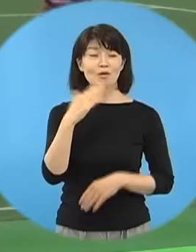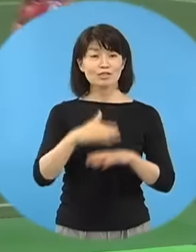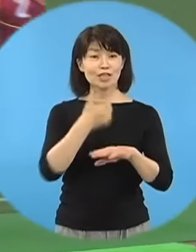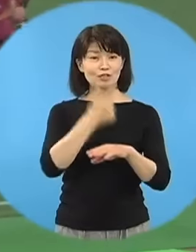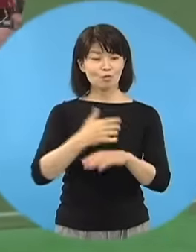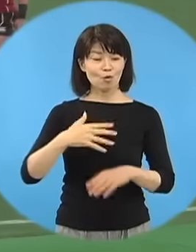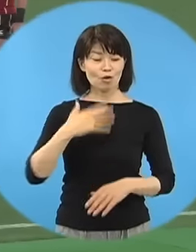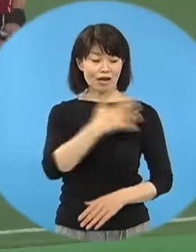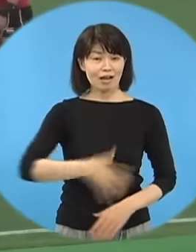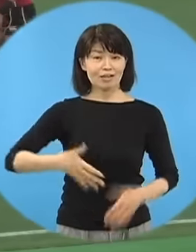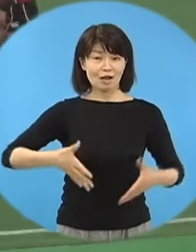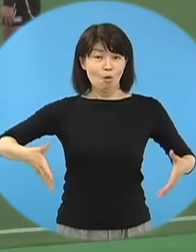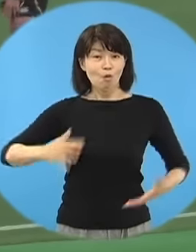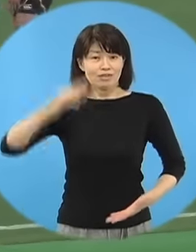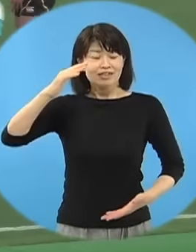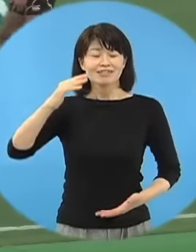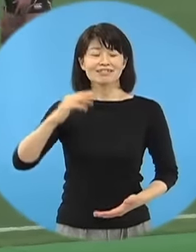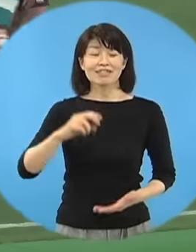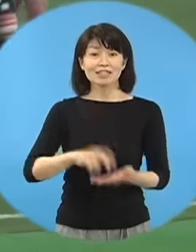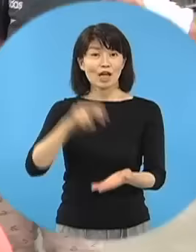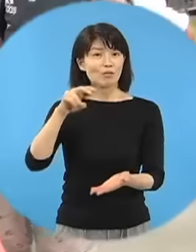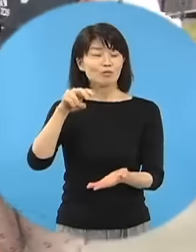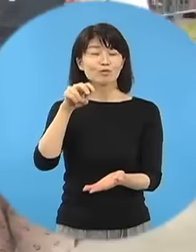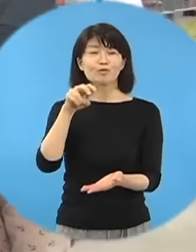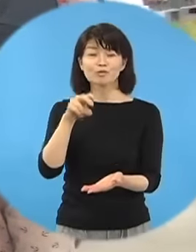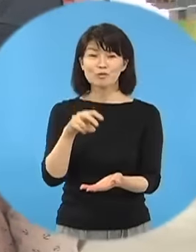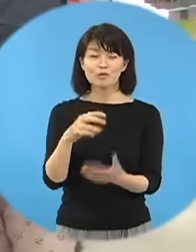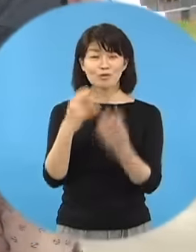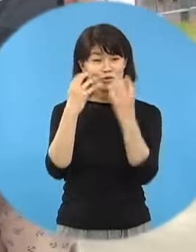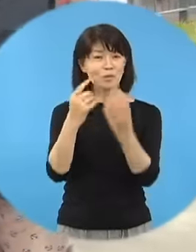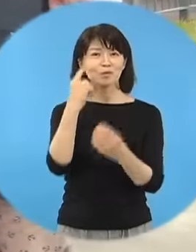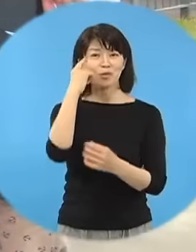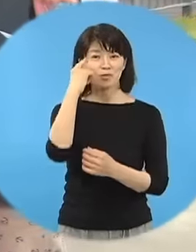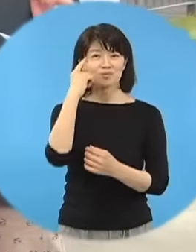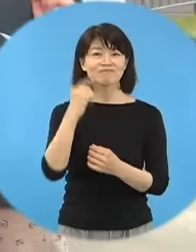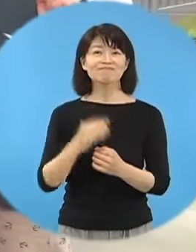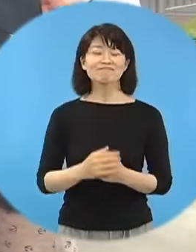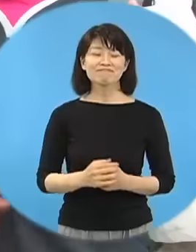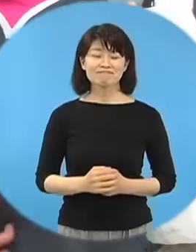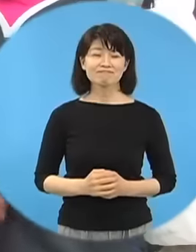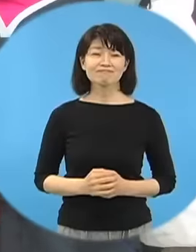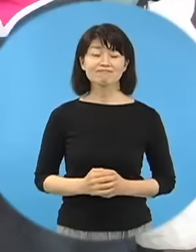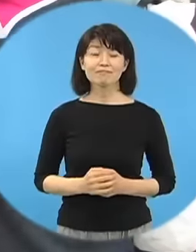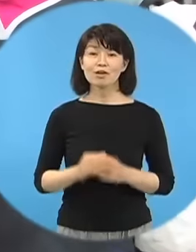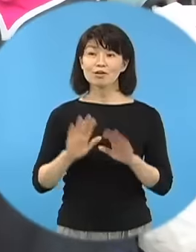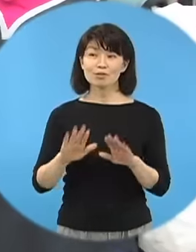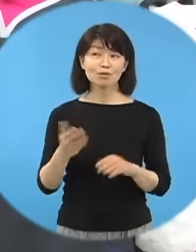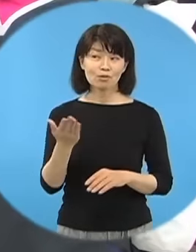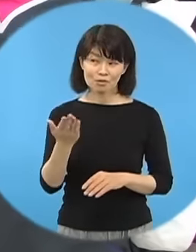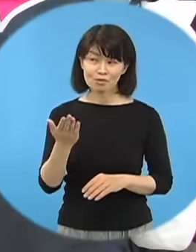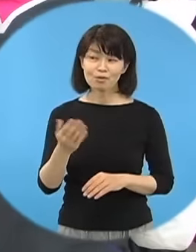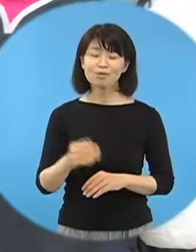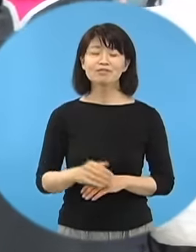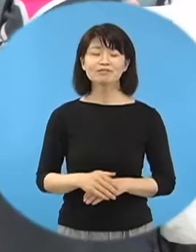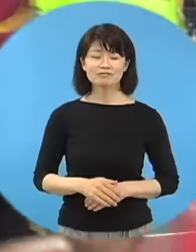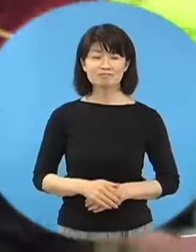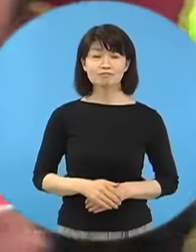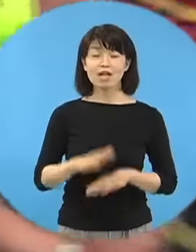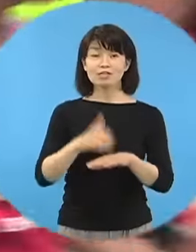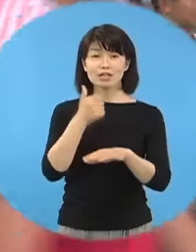か体があんなに大きいのにすごいジャンプができたりとか見えて楽しかったです今日イベントに参加してみてどうでした